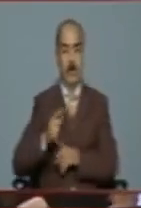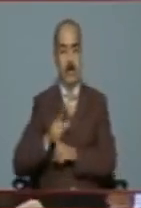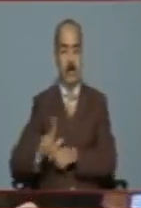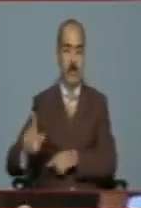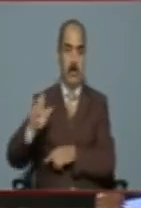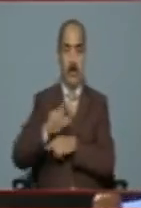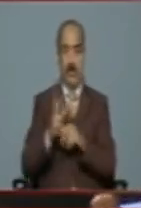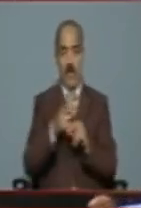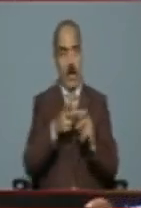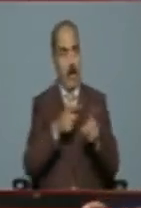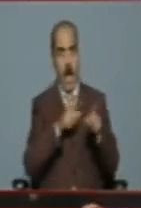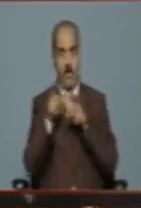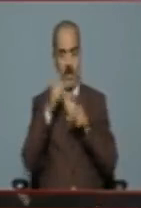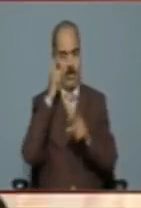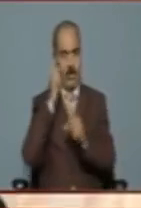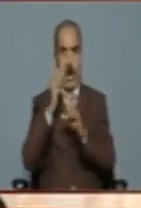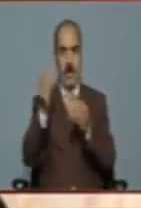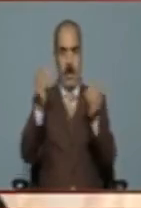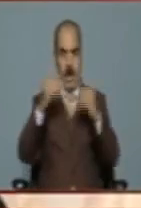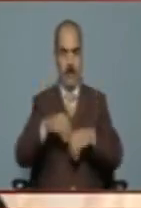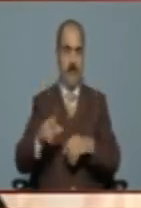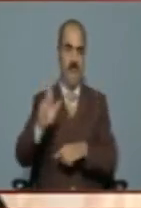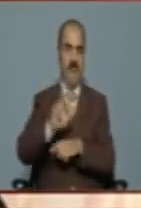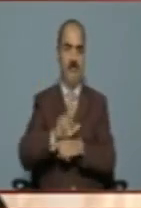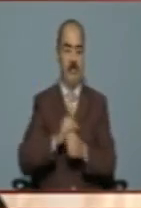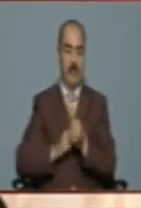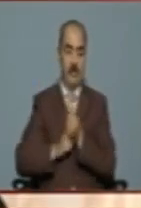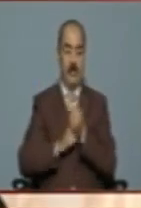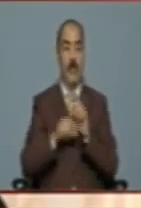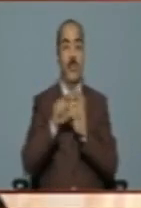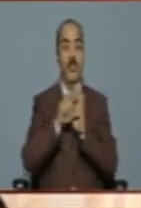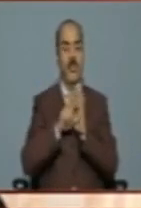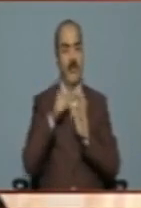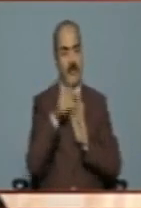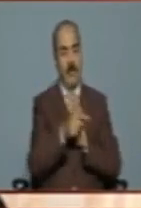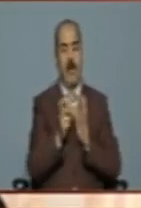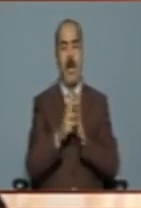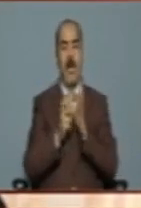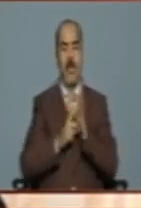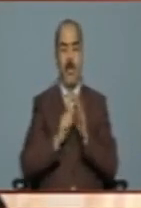الشعب دفة الوطن بقوة الدستور والقانون ونزاهة القضاء.